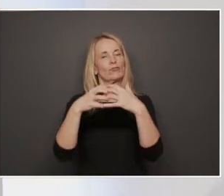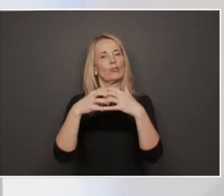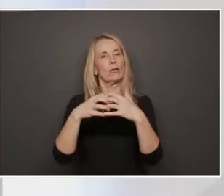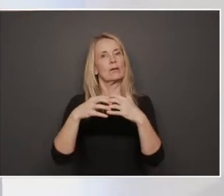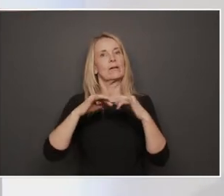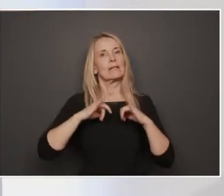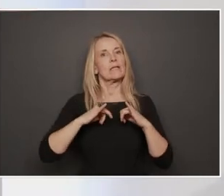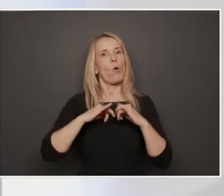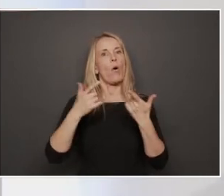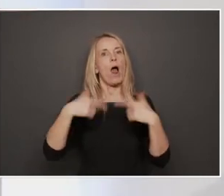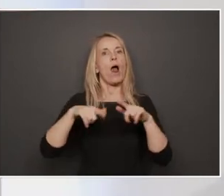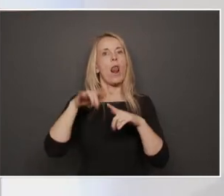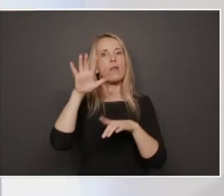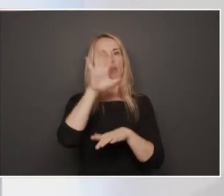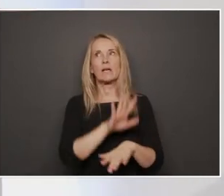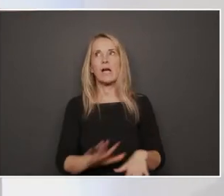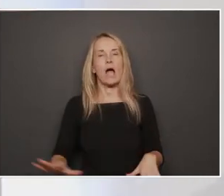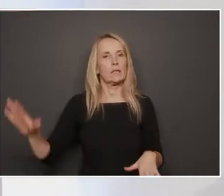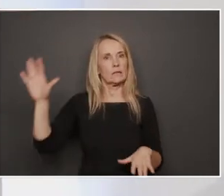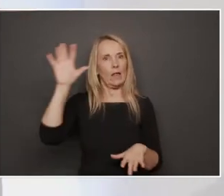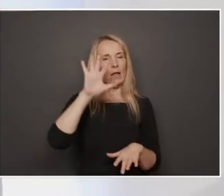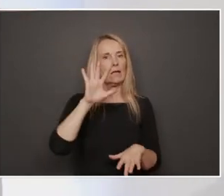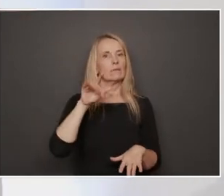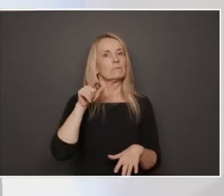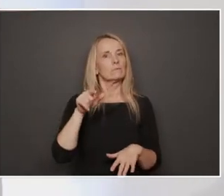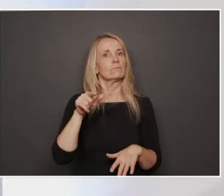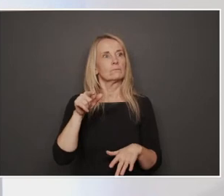Tiroler Landkarte letztendlich